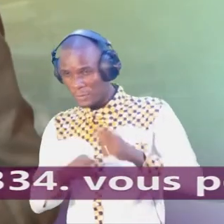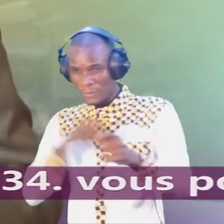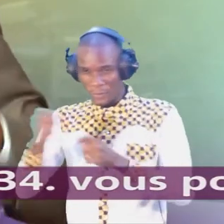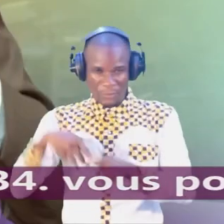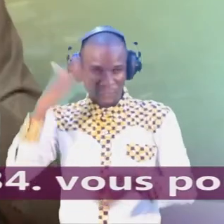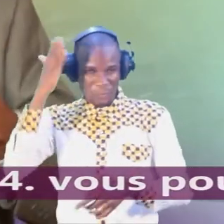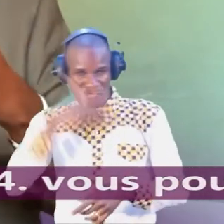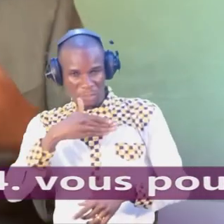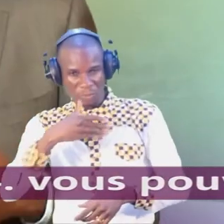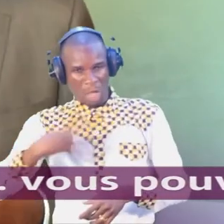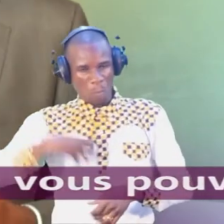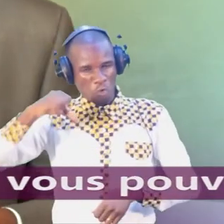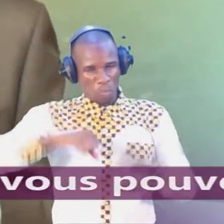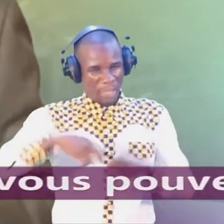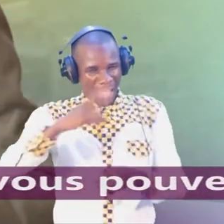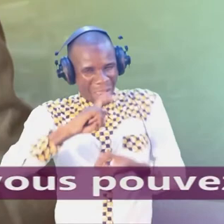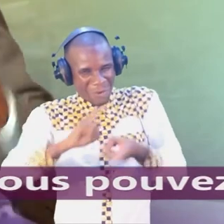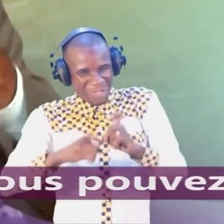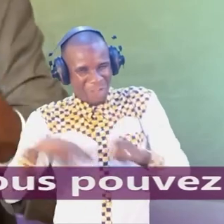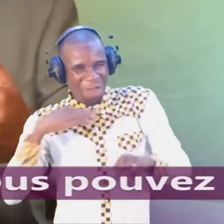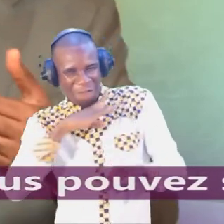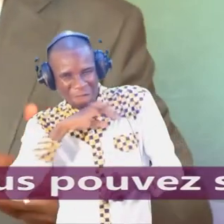Ujeuri wote